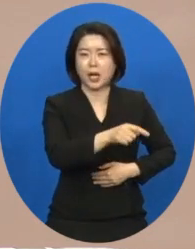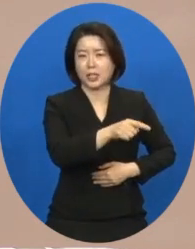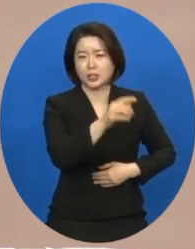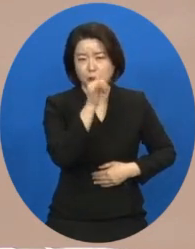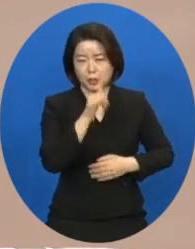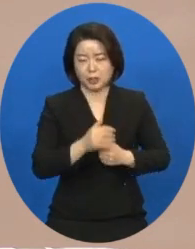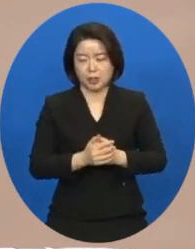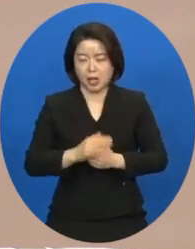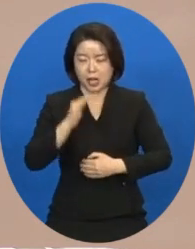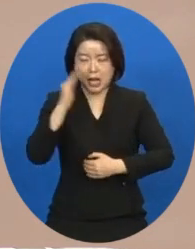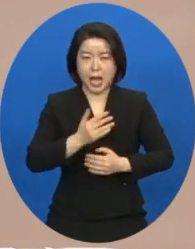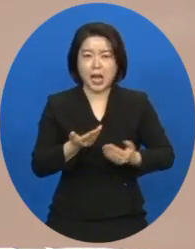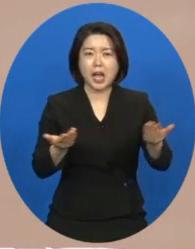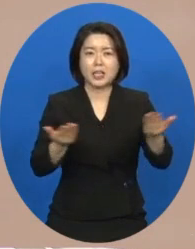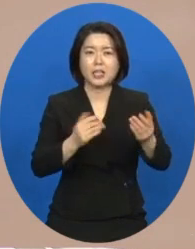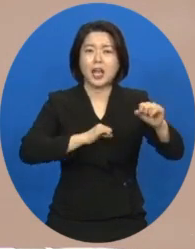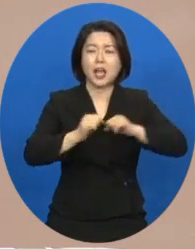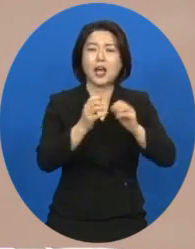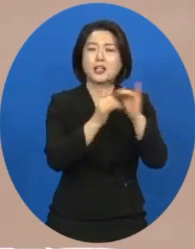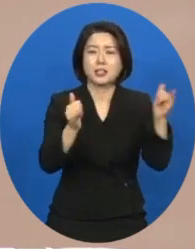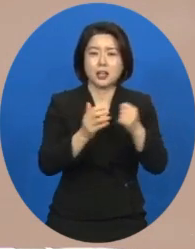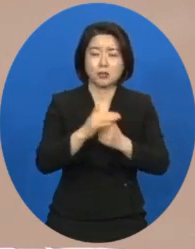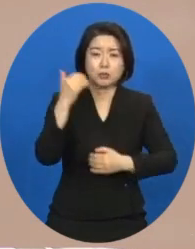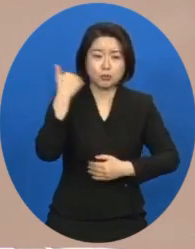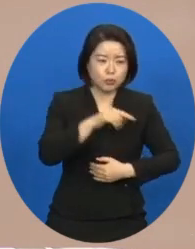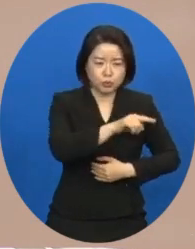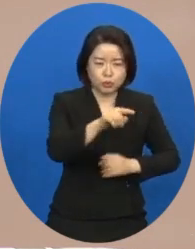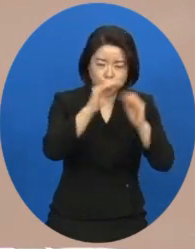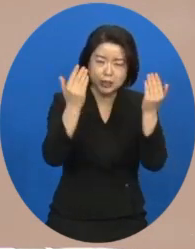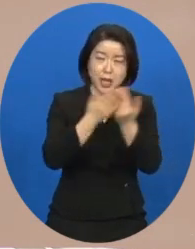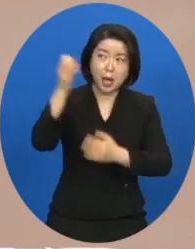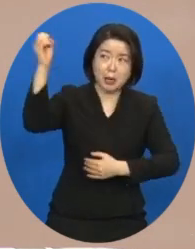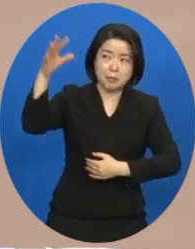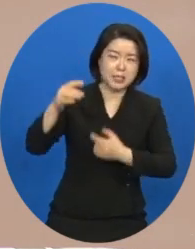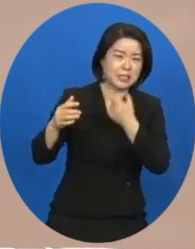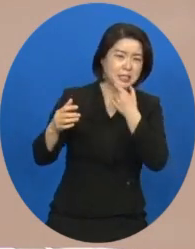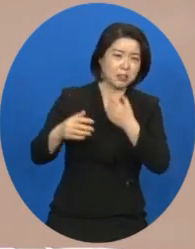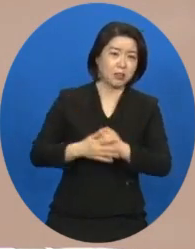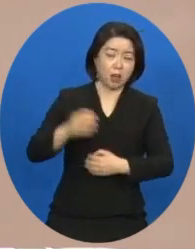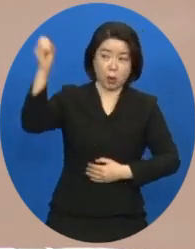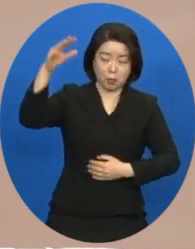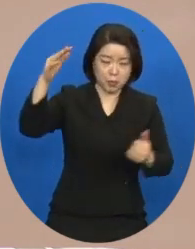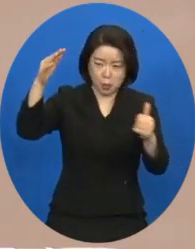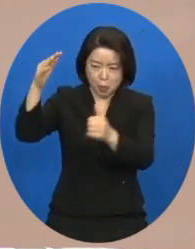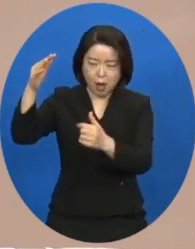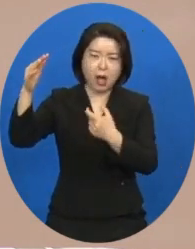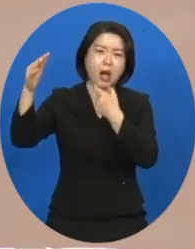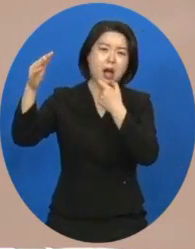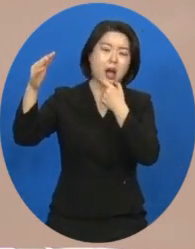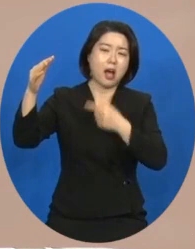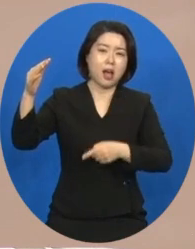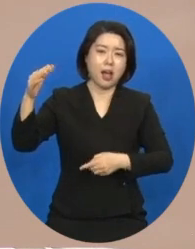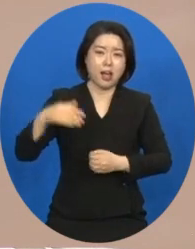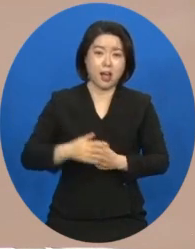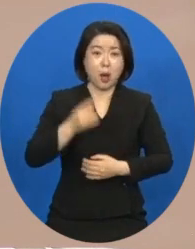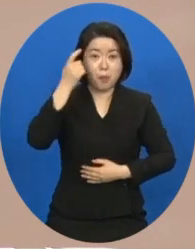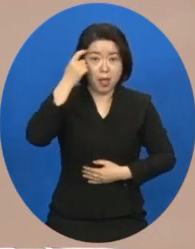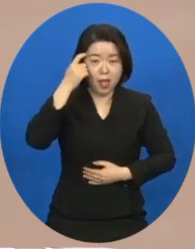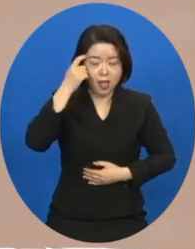저지르는 사람은 누구나 빛을 미워하며 빛으로 나오지 않는다. 그것은 자기